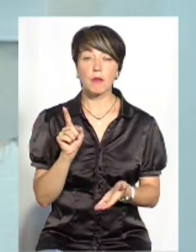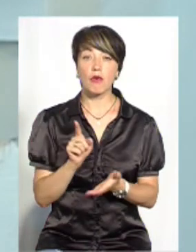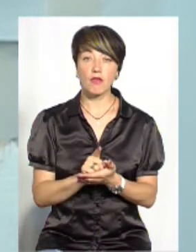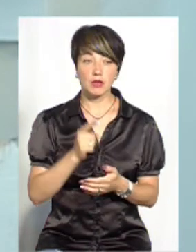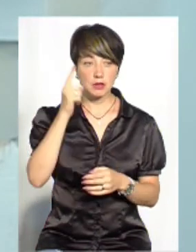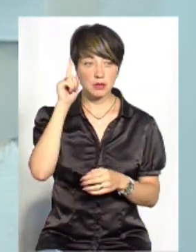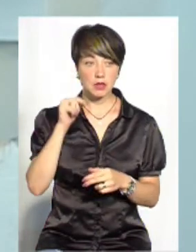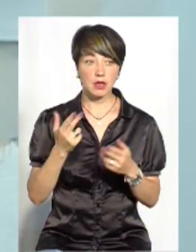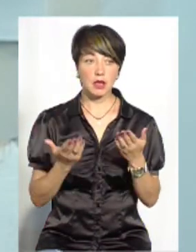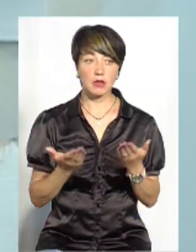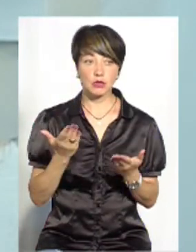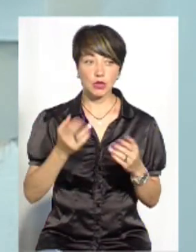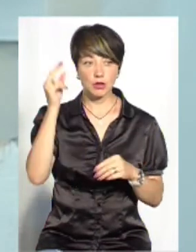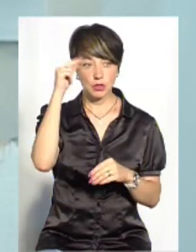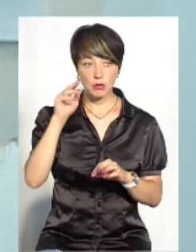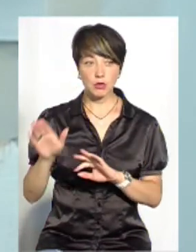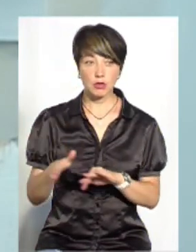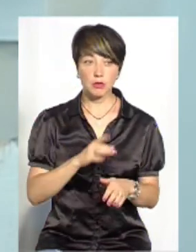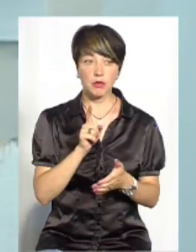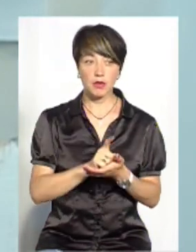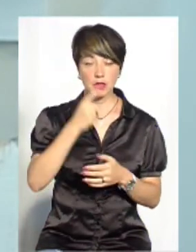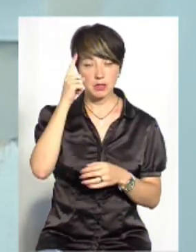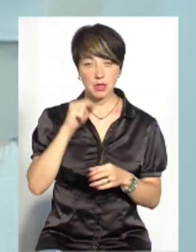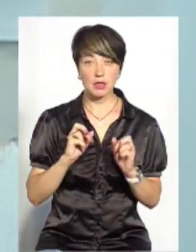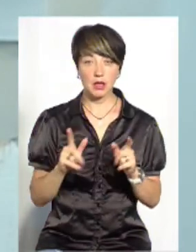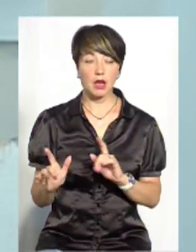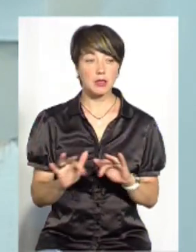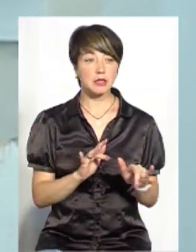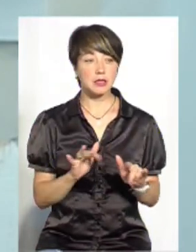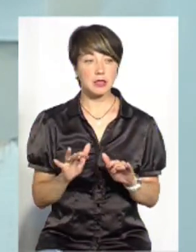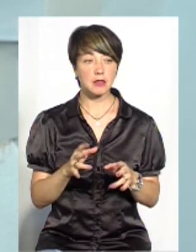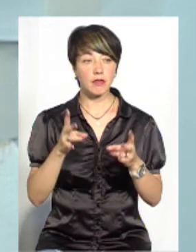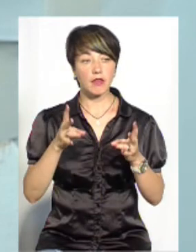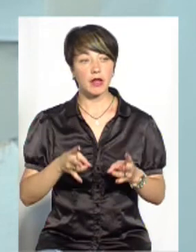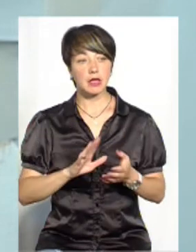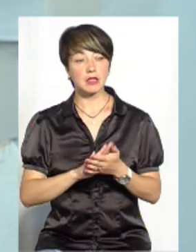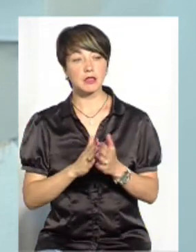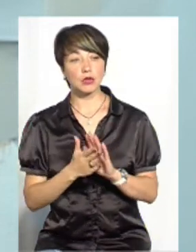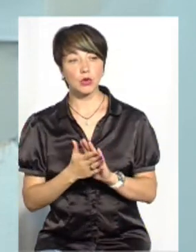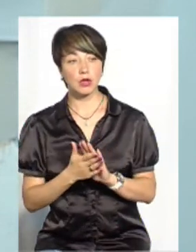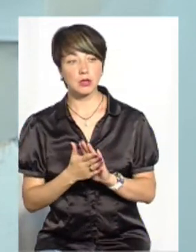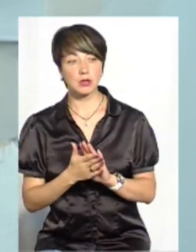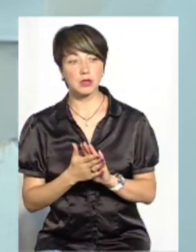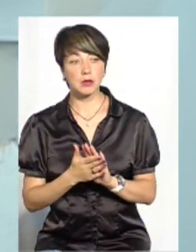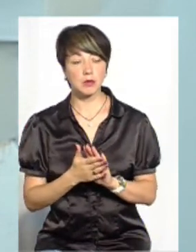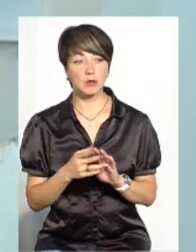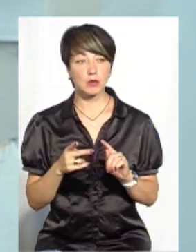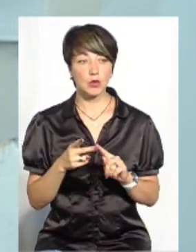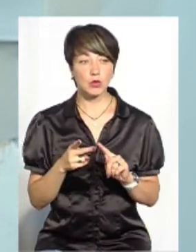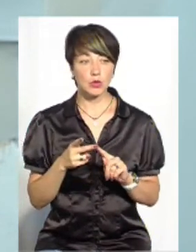повинні, да, вони, якщо вони пройшли навчання, вони повинні знати, як діяти в аварійних ситуаціях.